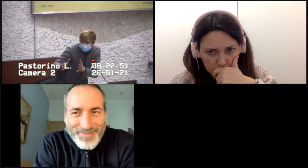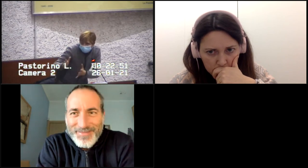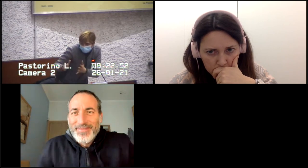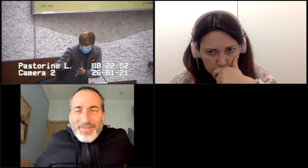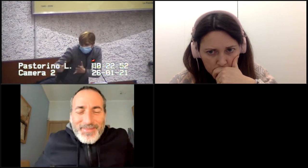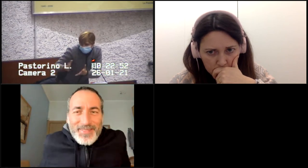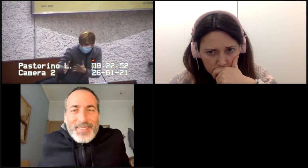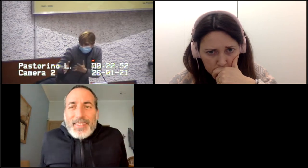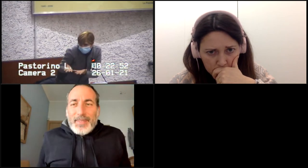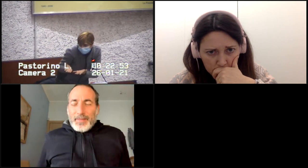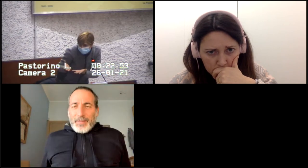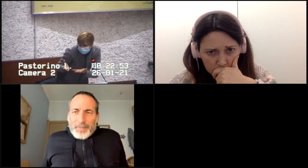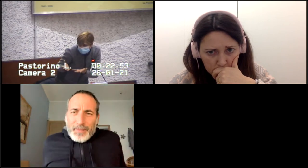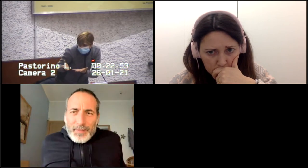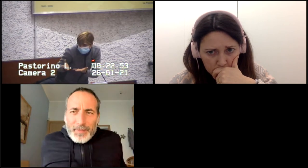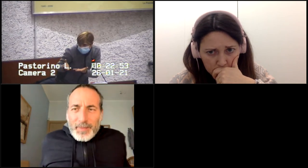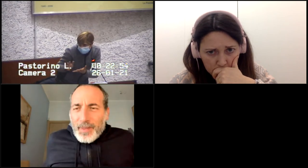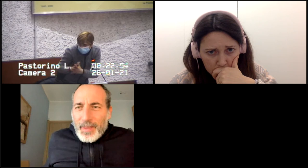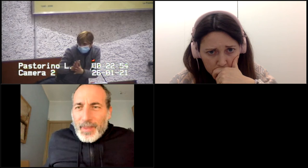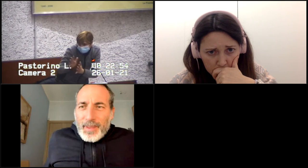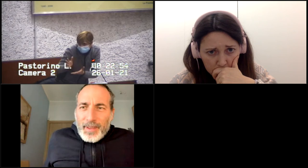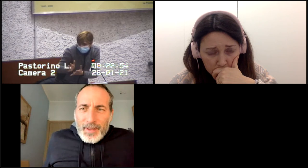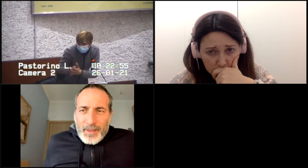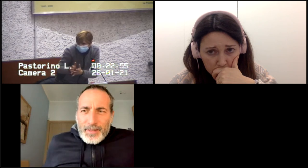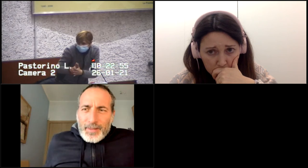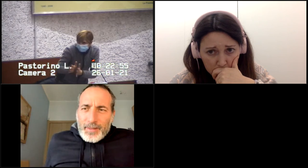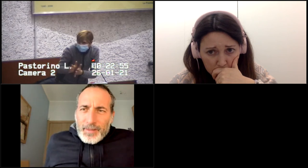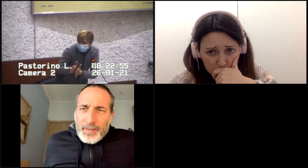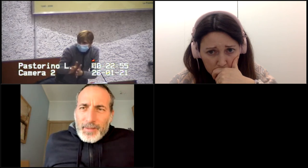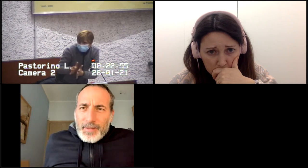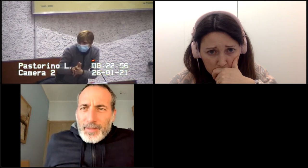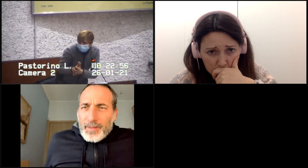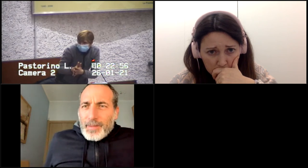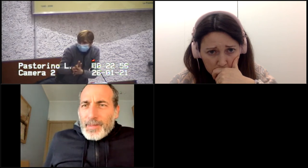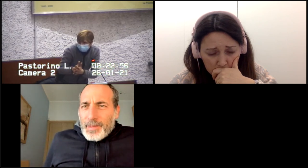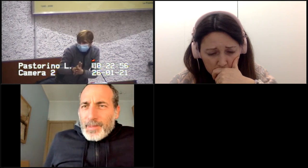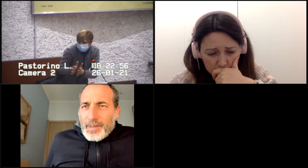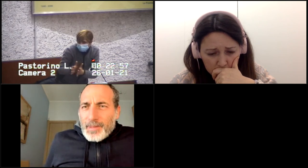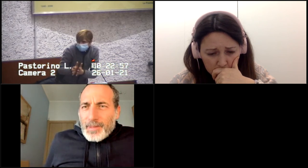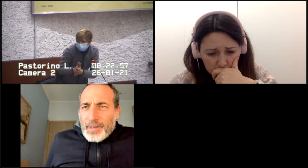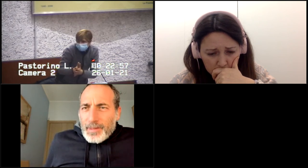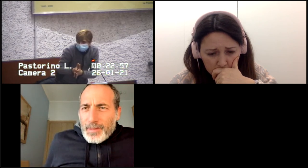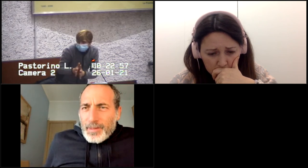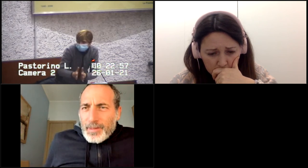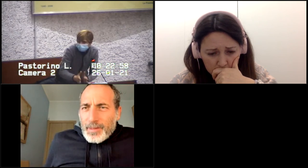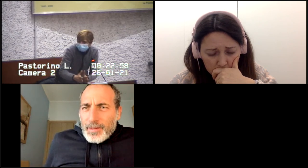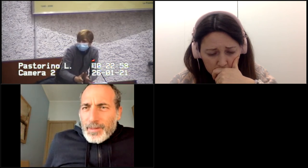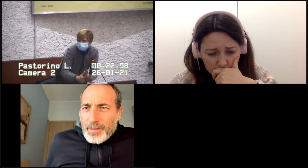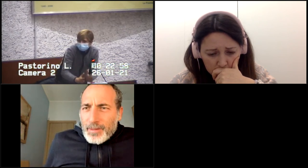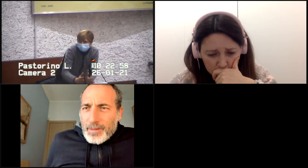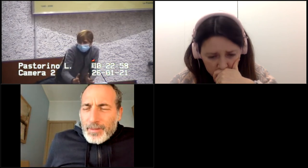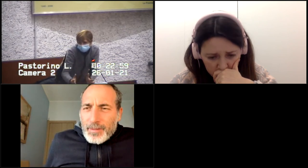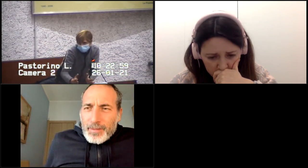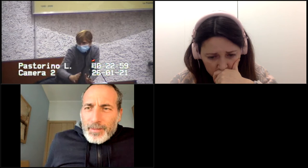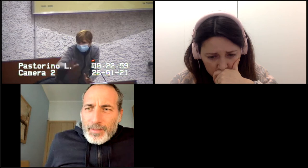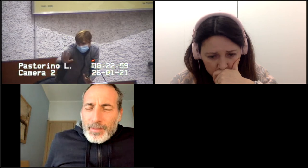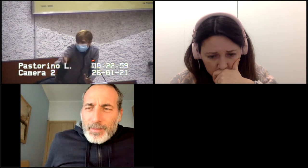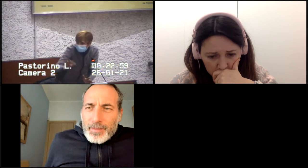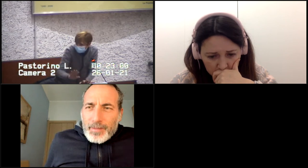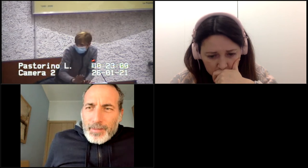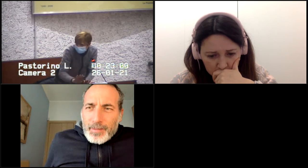sempre un po' ambigua la risposta, cioè sicuramente noi ci aspettavamo se era ammissibile o